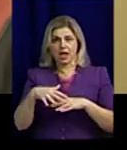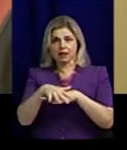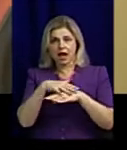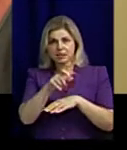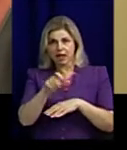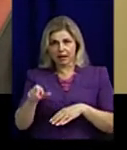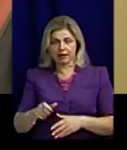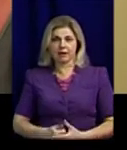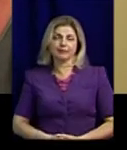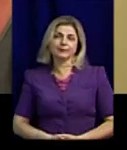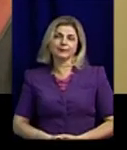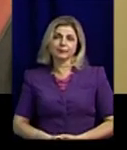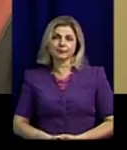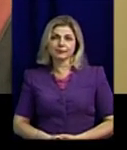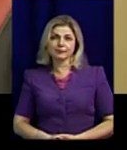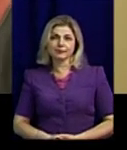громадськості.